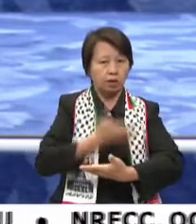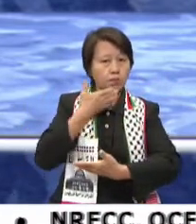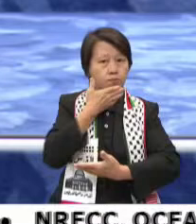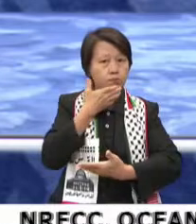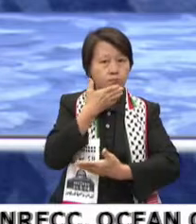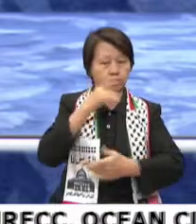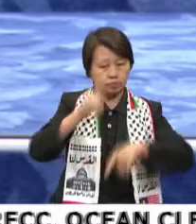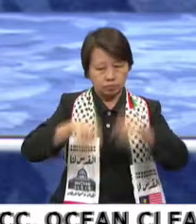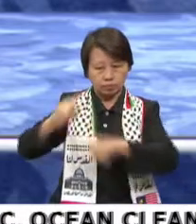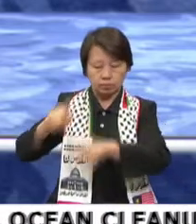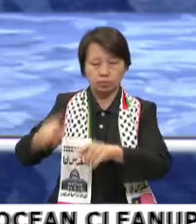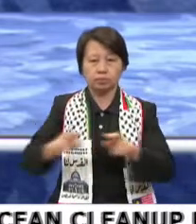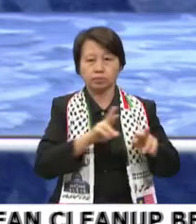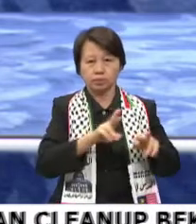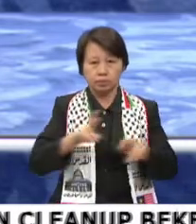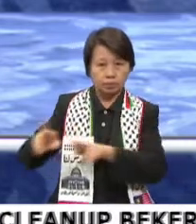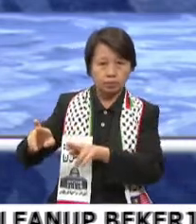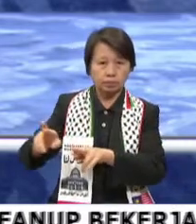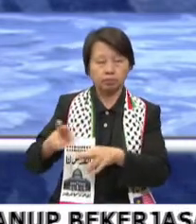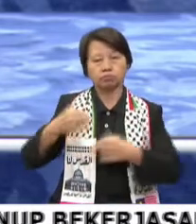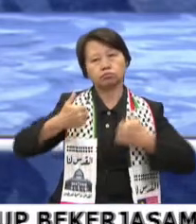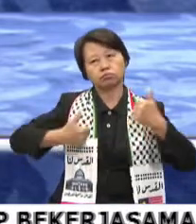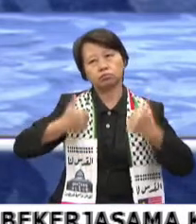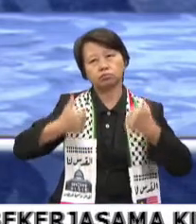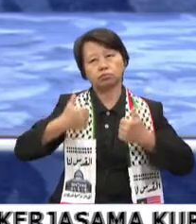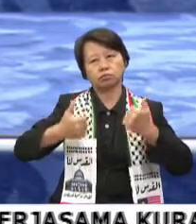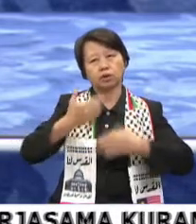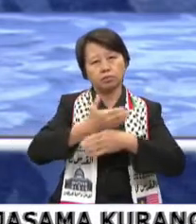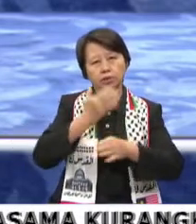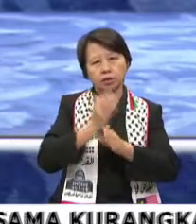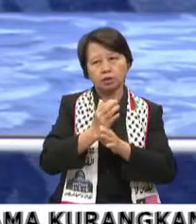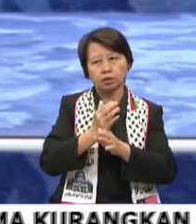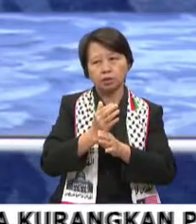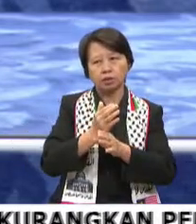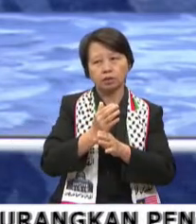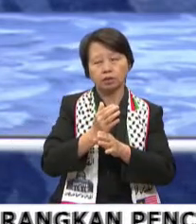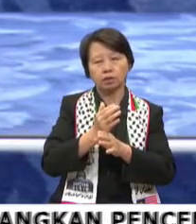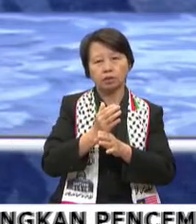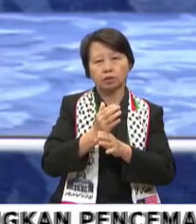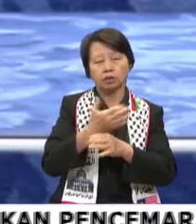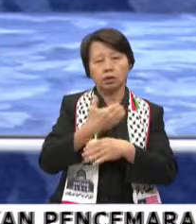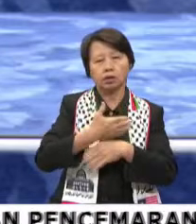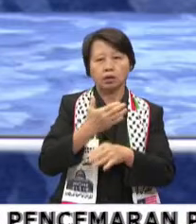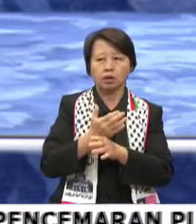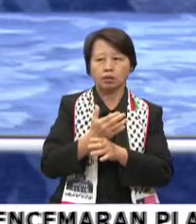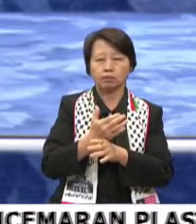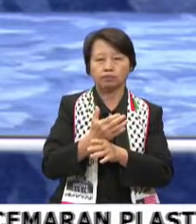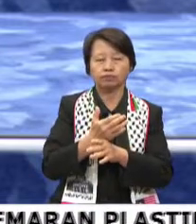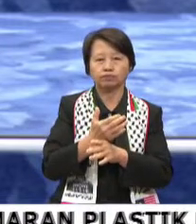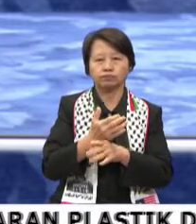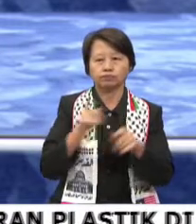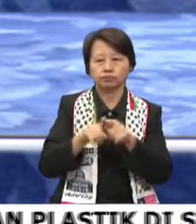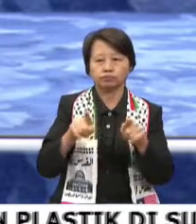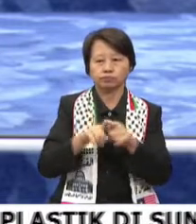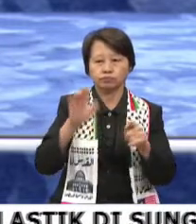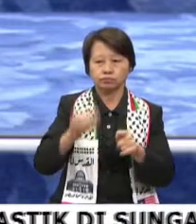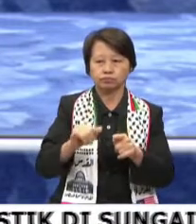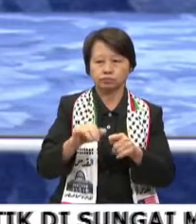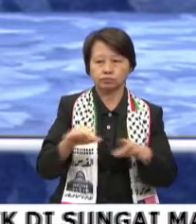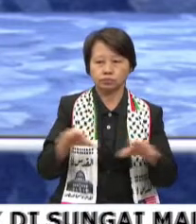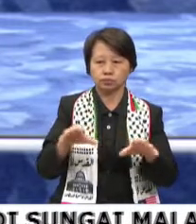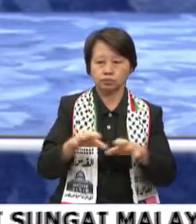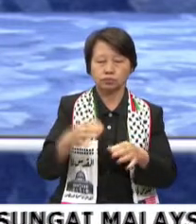pelbagai rencana sama ada bentuknya tentunya tidak boleh sebagaimana